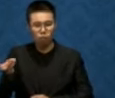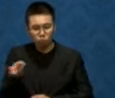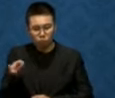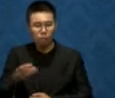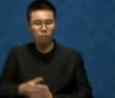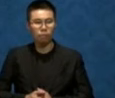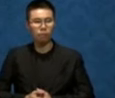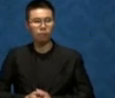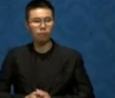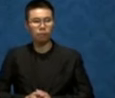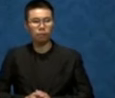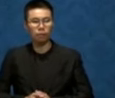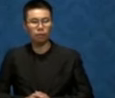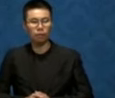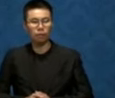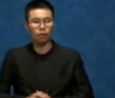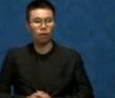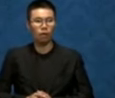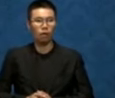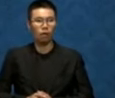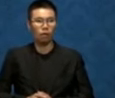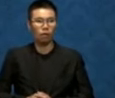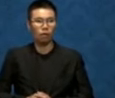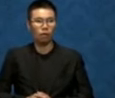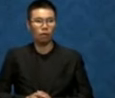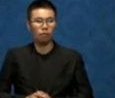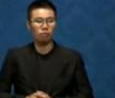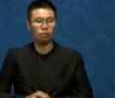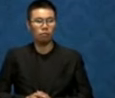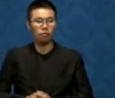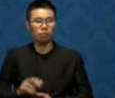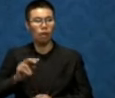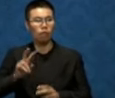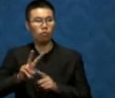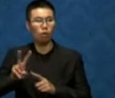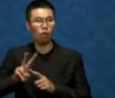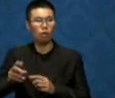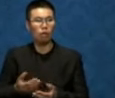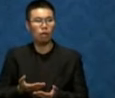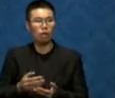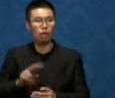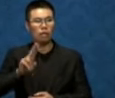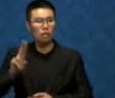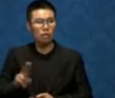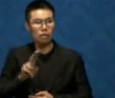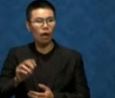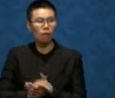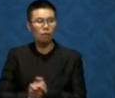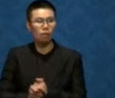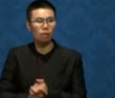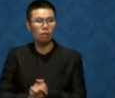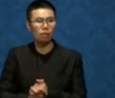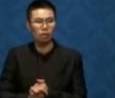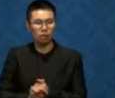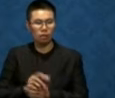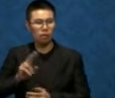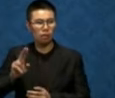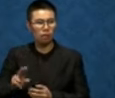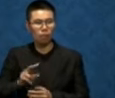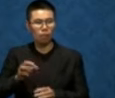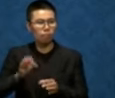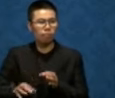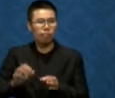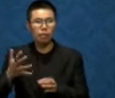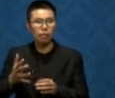ก็คือการสิ้นเปลืองพลังงานนะครับอย่างที่เมื่อกี้ผมให้ดูคือว่าส่วนใหญ่ก็จะเป็นพลังงานที่ทำลายสิ่งแวดล้อมแล้วก็